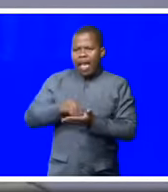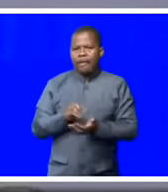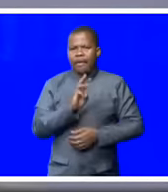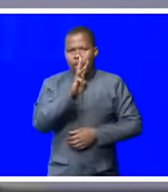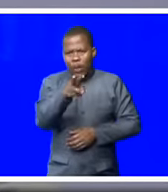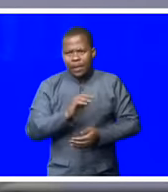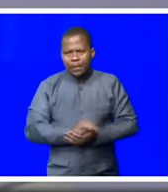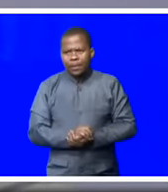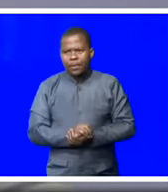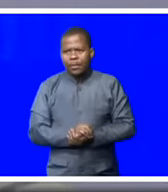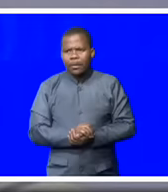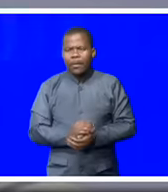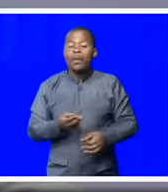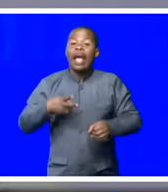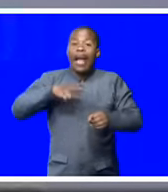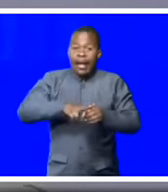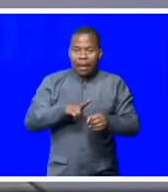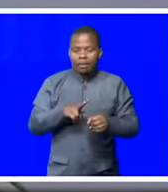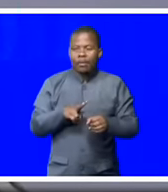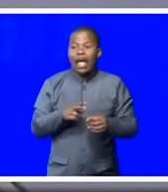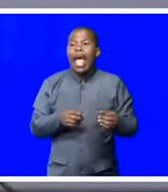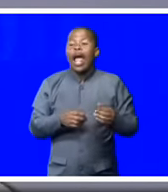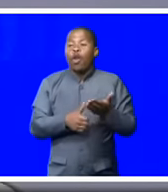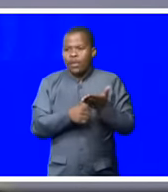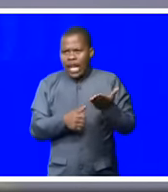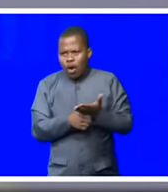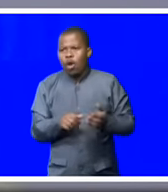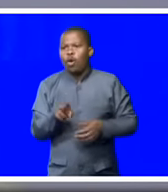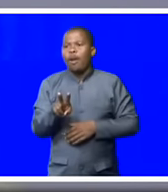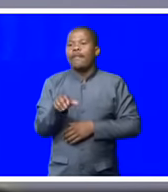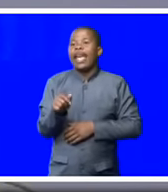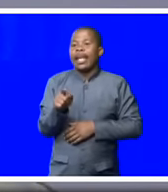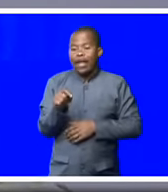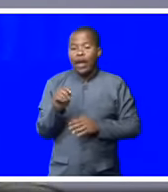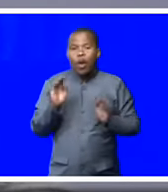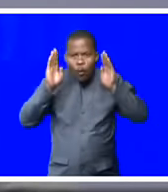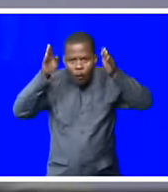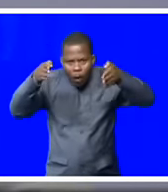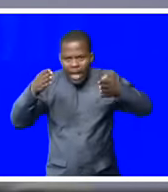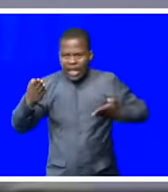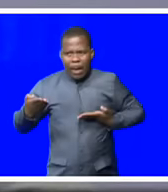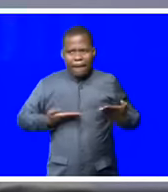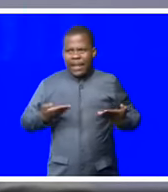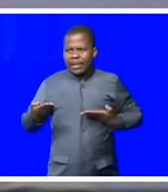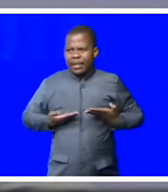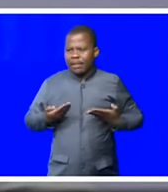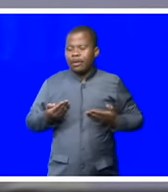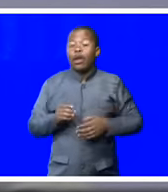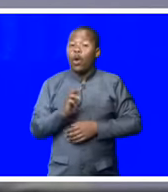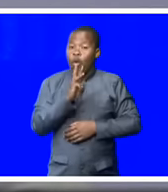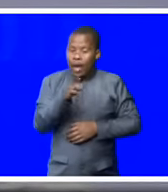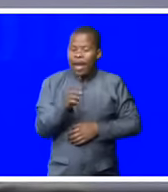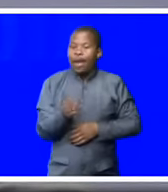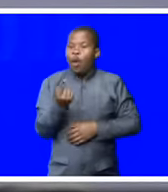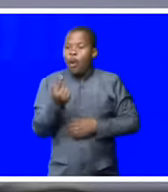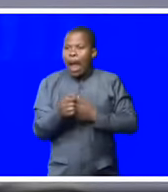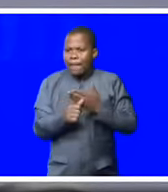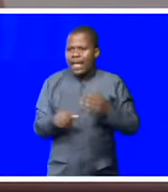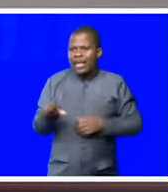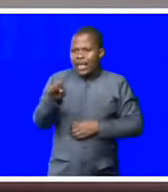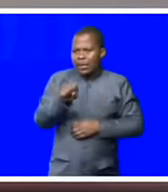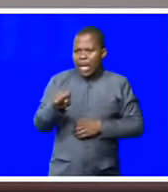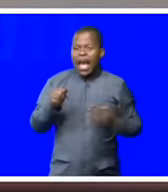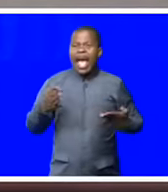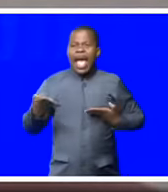have no impact on household use. It will have an impact on businesses. So from the 1st of September, all businesses in Eswatini